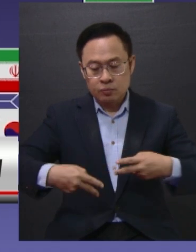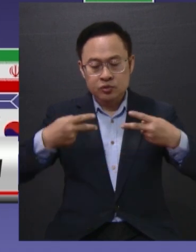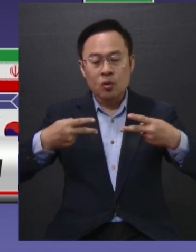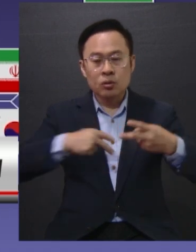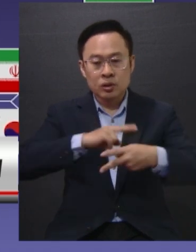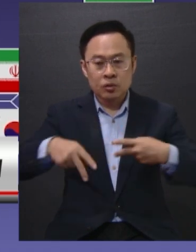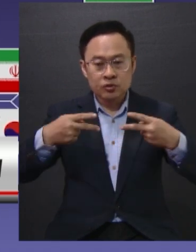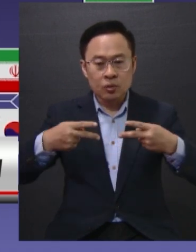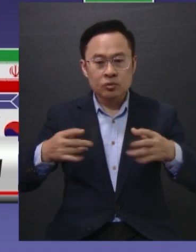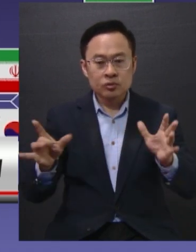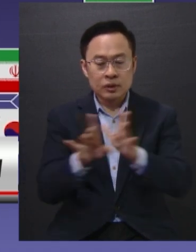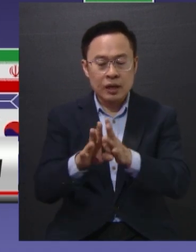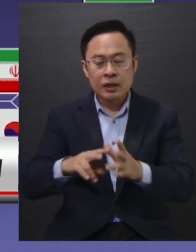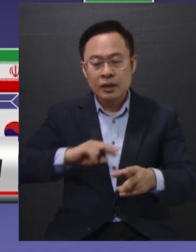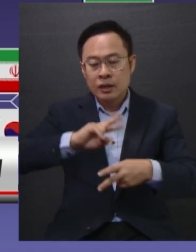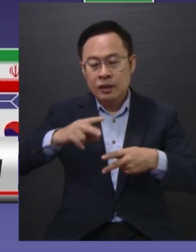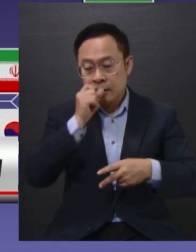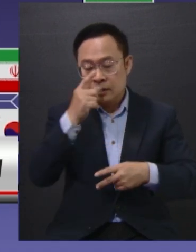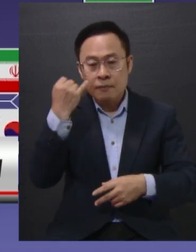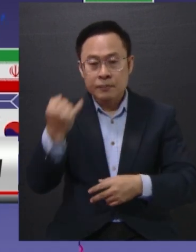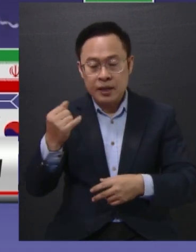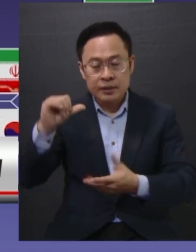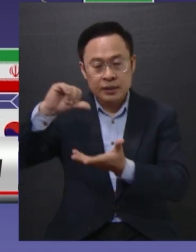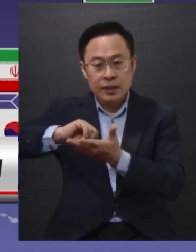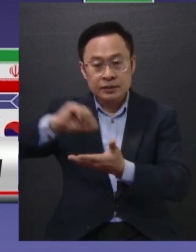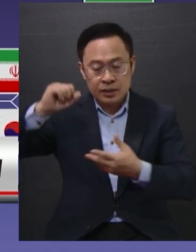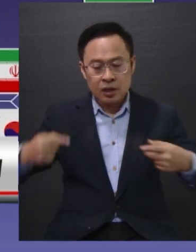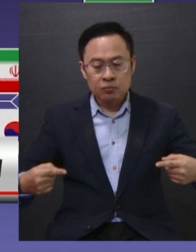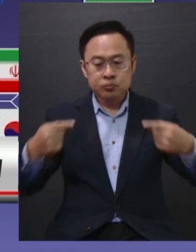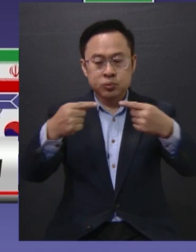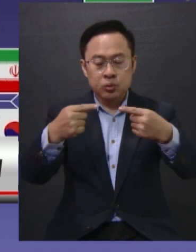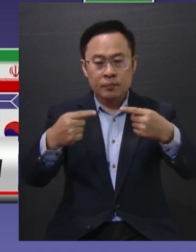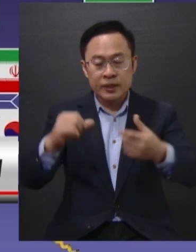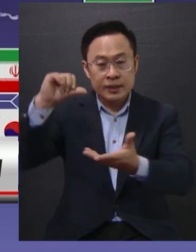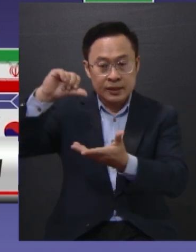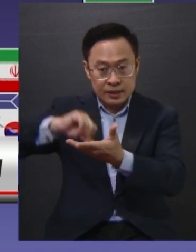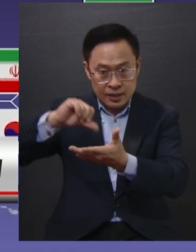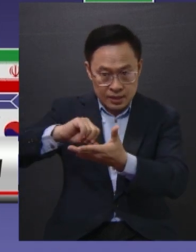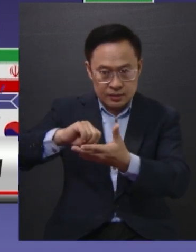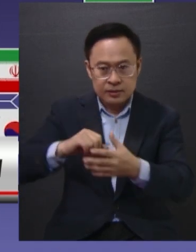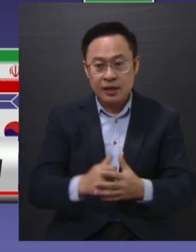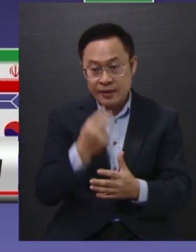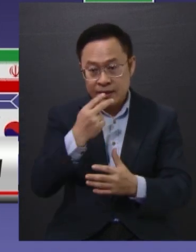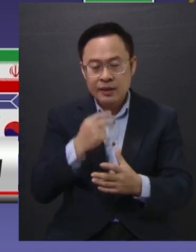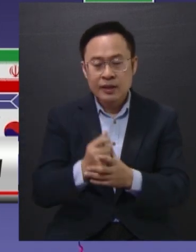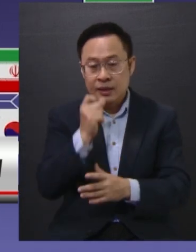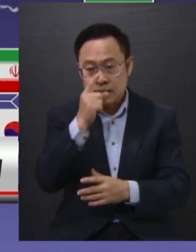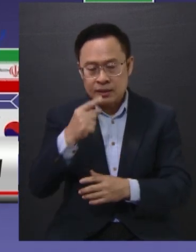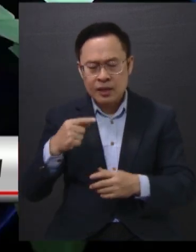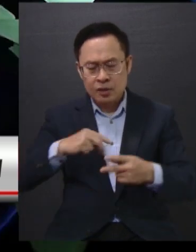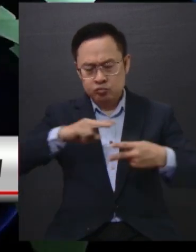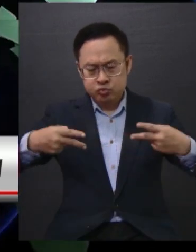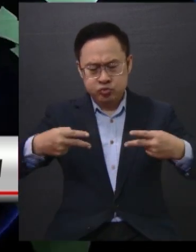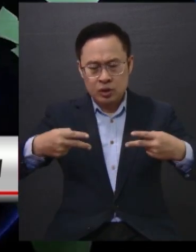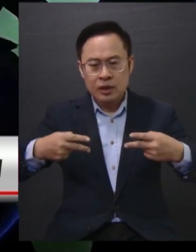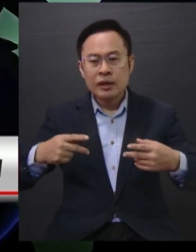ต่ก็จะแพ้อิหร่านตกรอบที่เราเห็นตามหน้าจอเห็นไหม ค ือเขาให้มองว่ากาตาร์เจ้าภาพจะตกรอบรองแพ้อิหร่าน